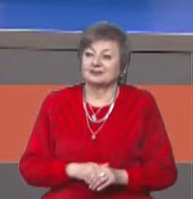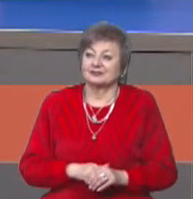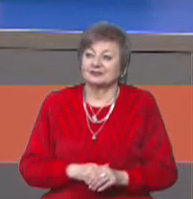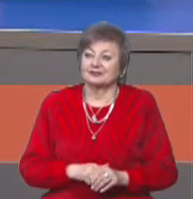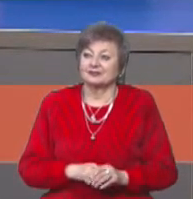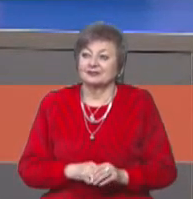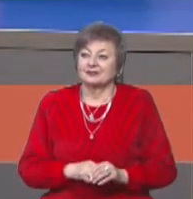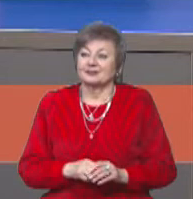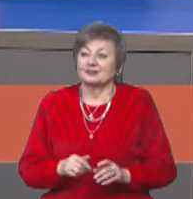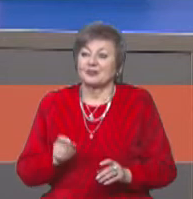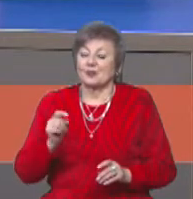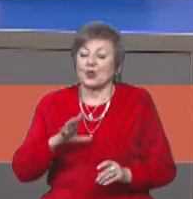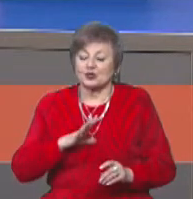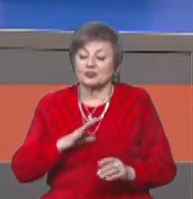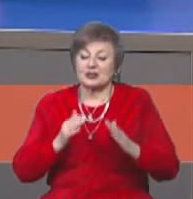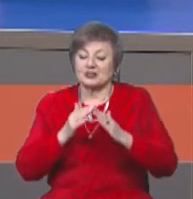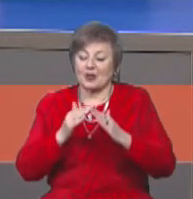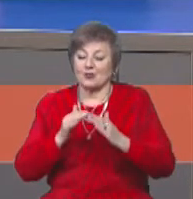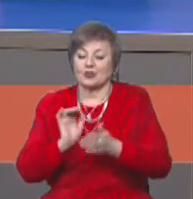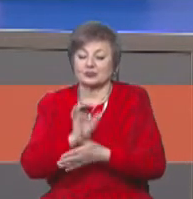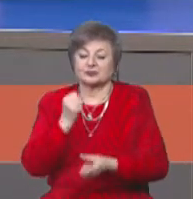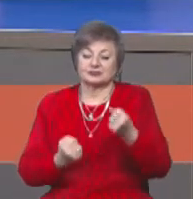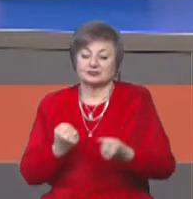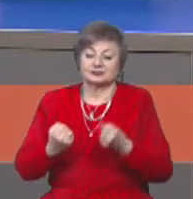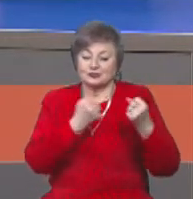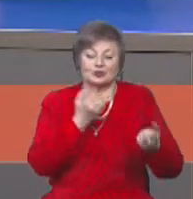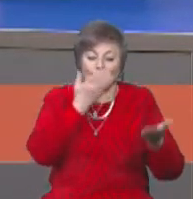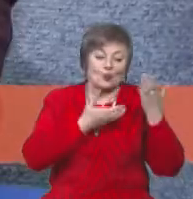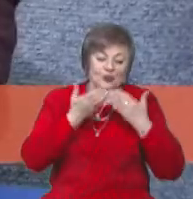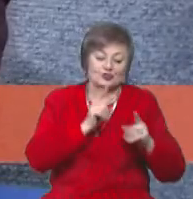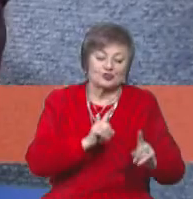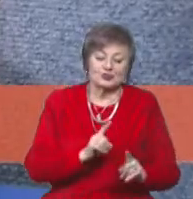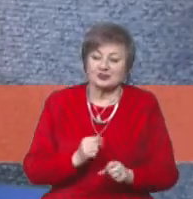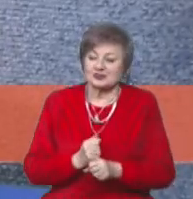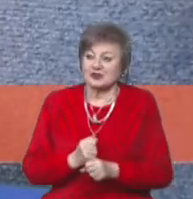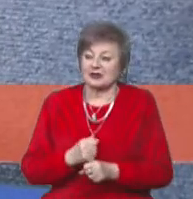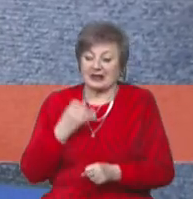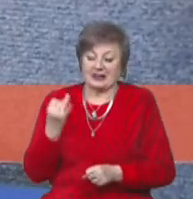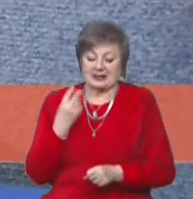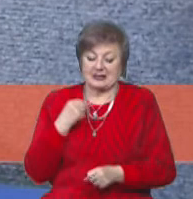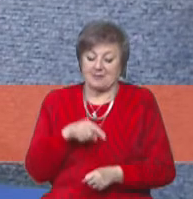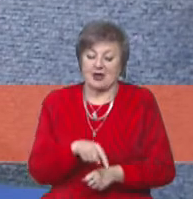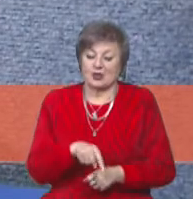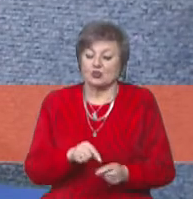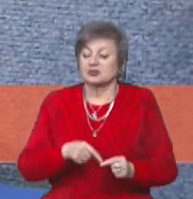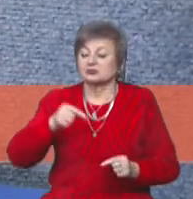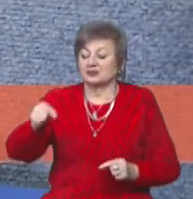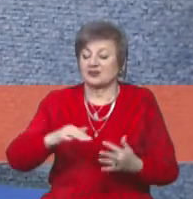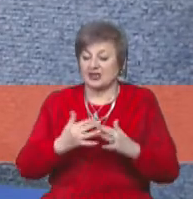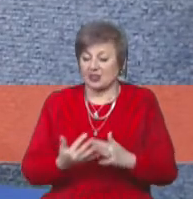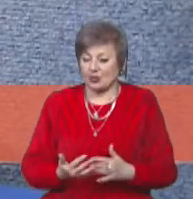не бажаєте, може вас відвезти де там додому, може ви помити, щось. Вдома це в Запоріжжя, так? Так. Бо я там